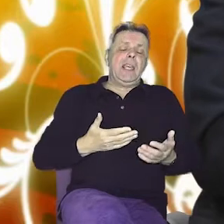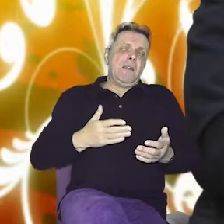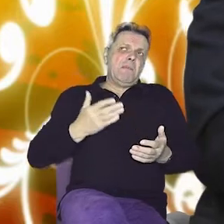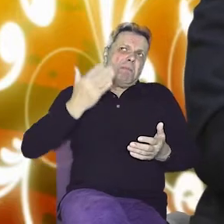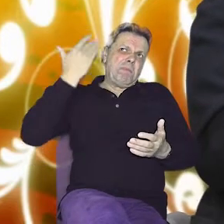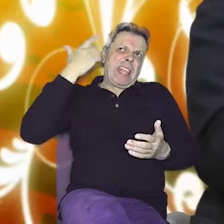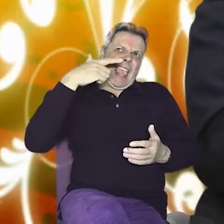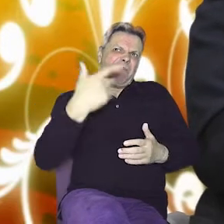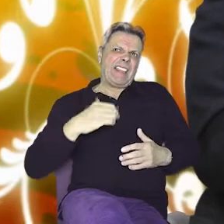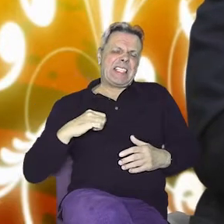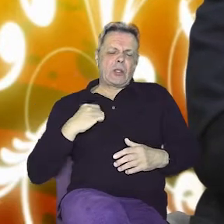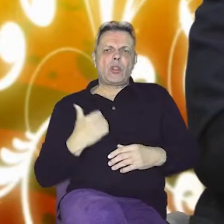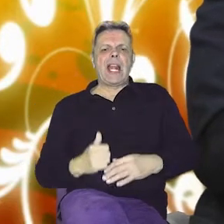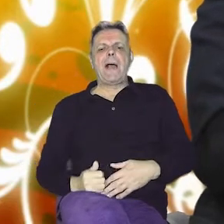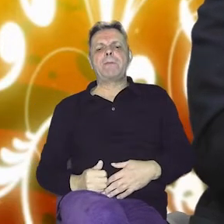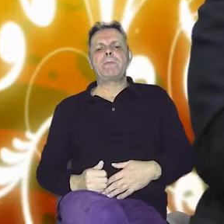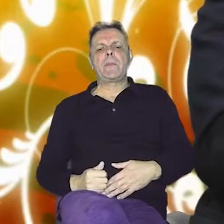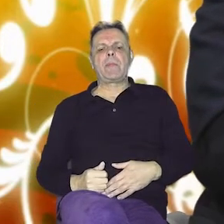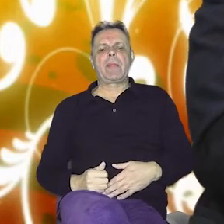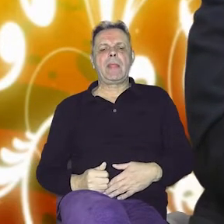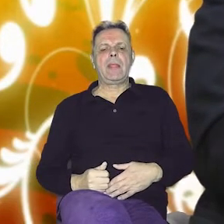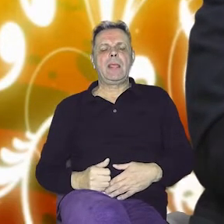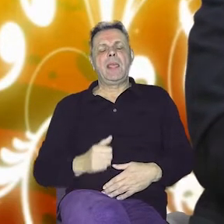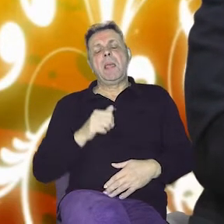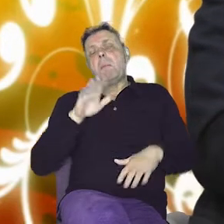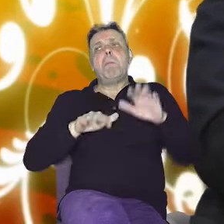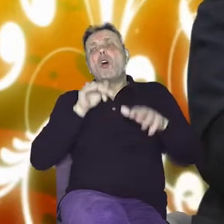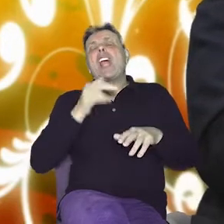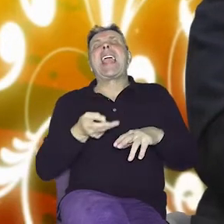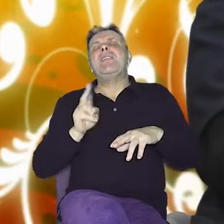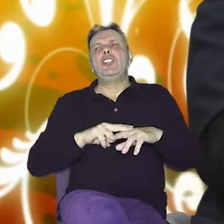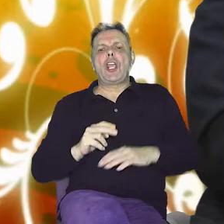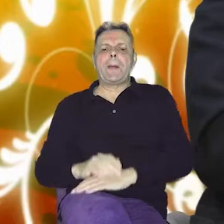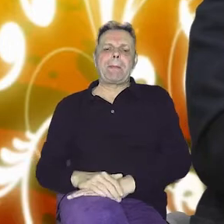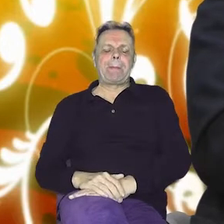jedno 20 godina, sigurno ako ne i više,